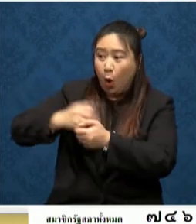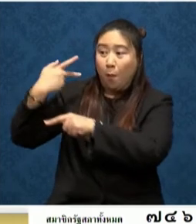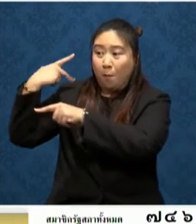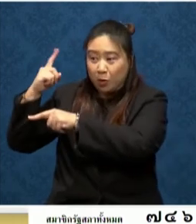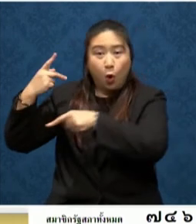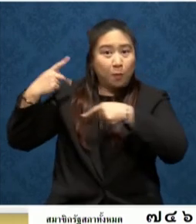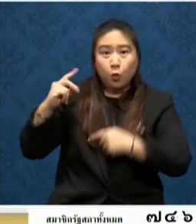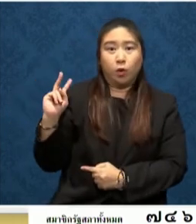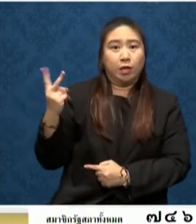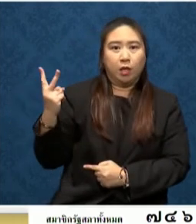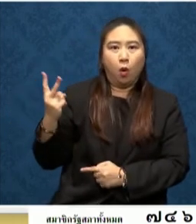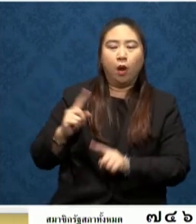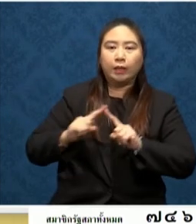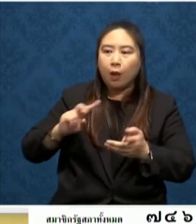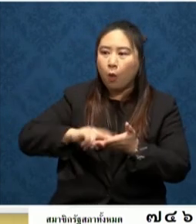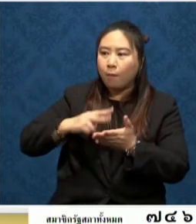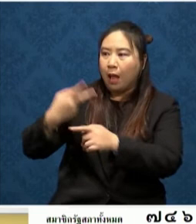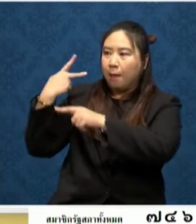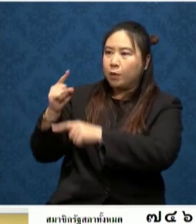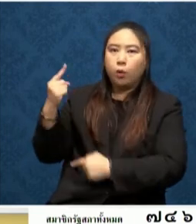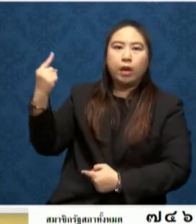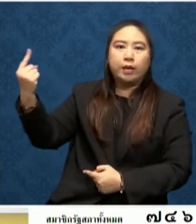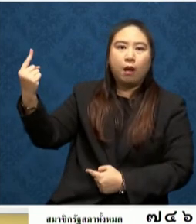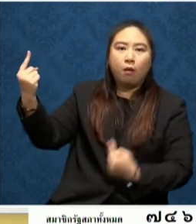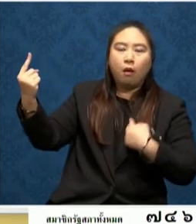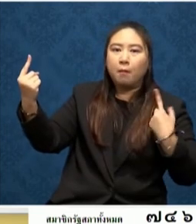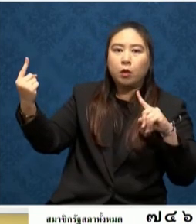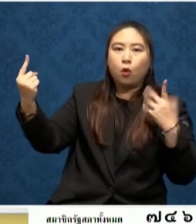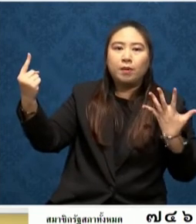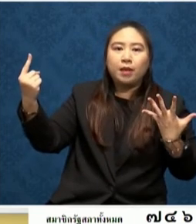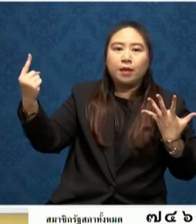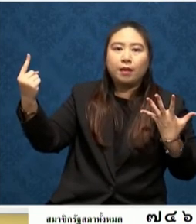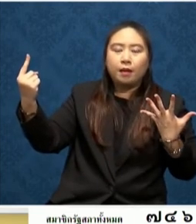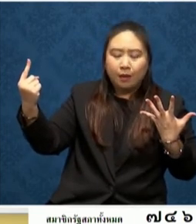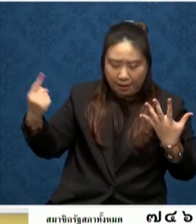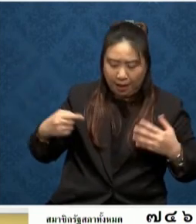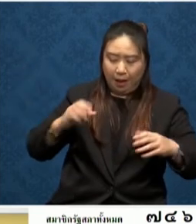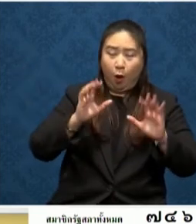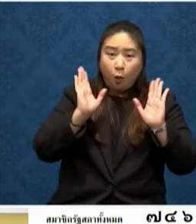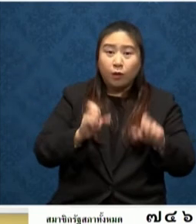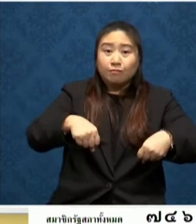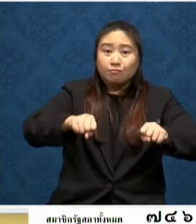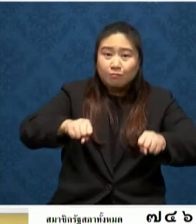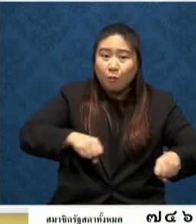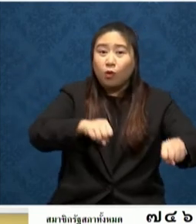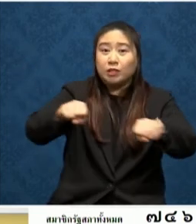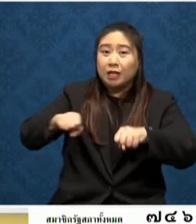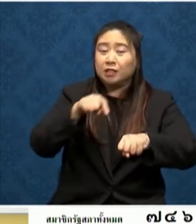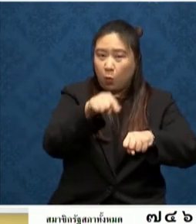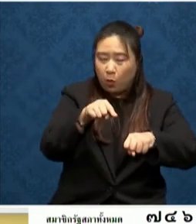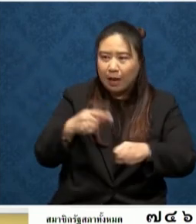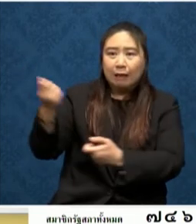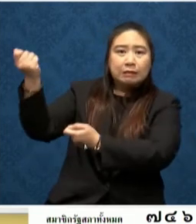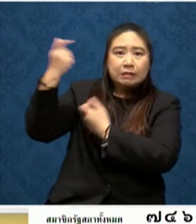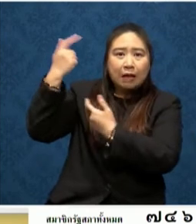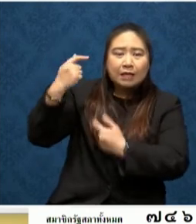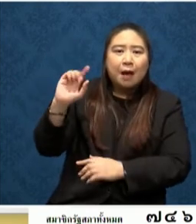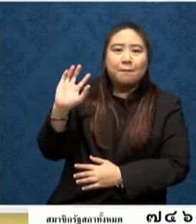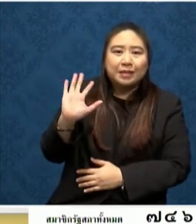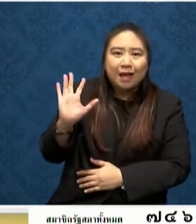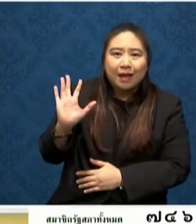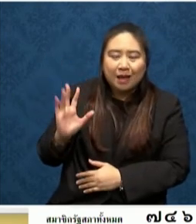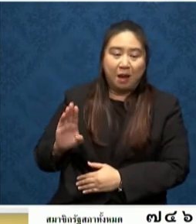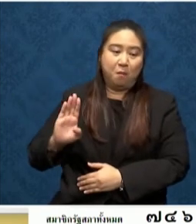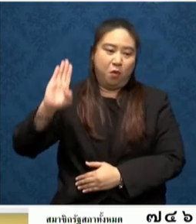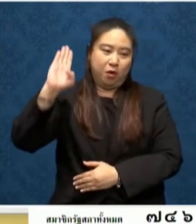ระโชนอยู่ฝายเดียวในเมอไลเดอร์ไม่ใช่ลูกจ้างดังนั้นบริษัทจึงไม่จะเป็นตองปฏิบติกบไลเดอ